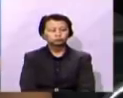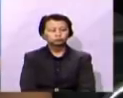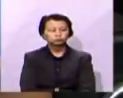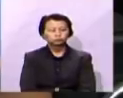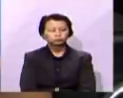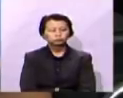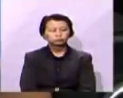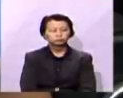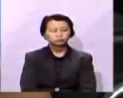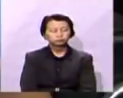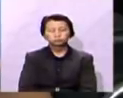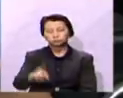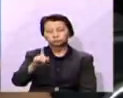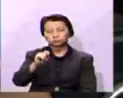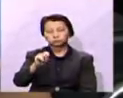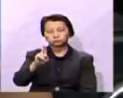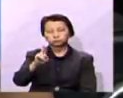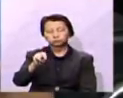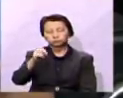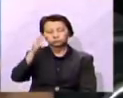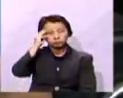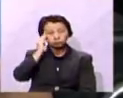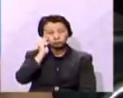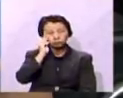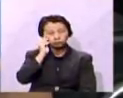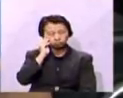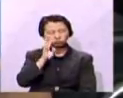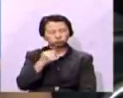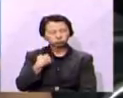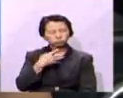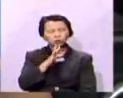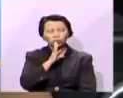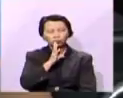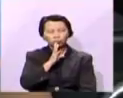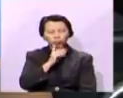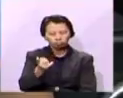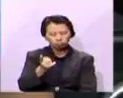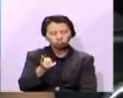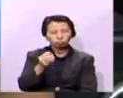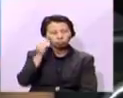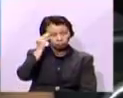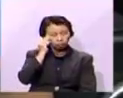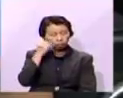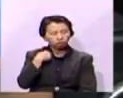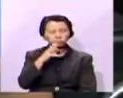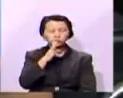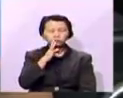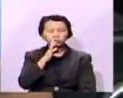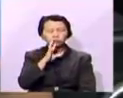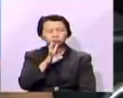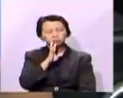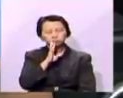Tun Mahathir pun buat komen katakan barangkali